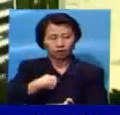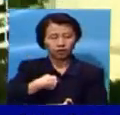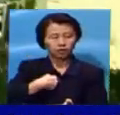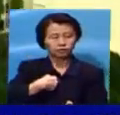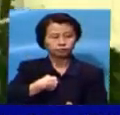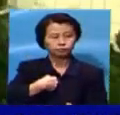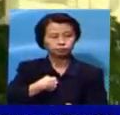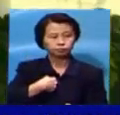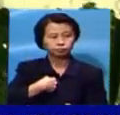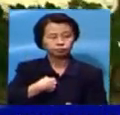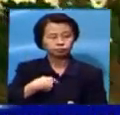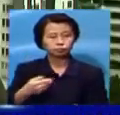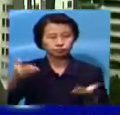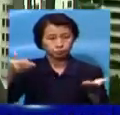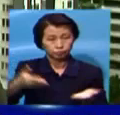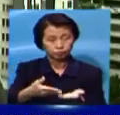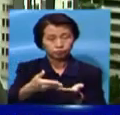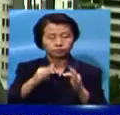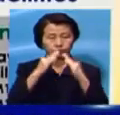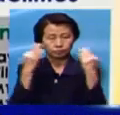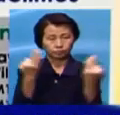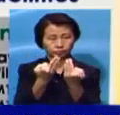banak family